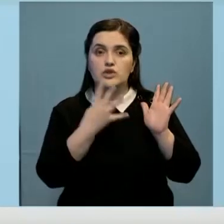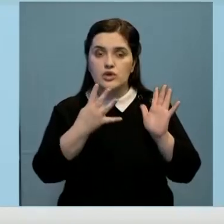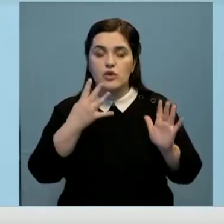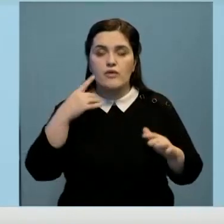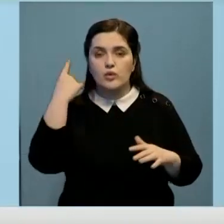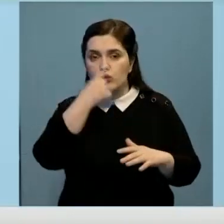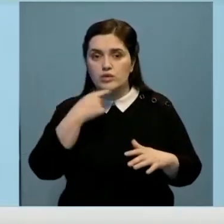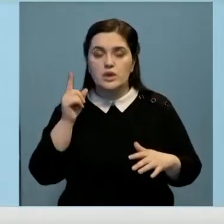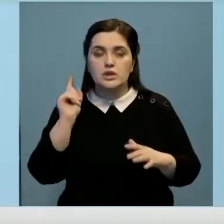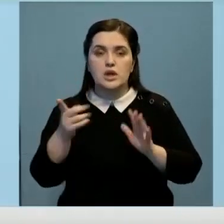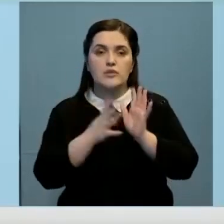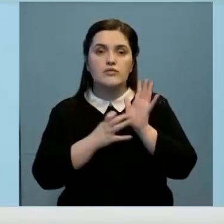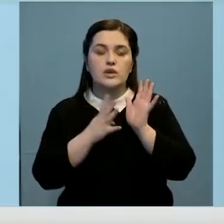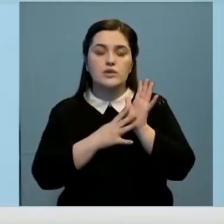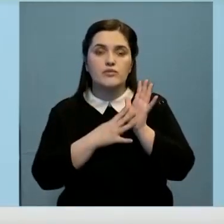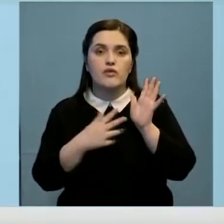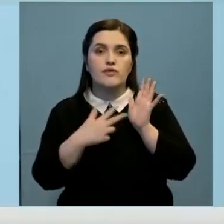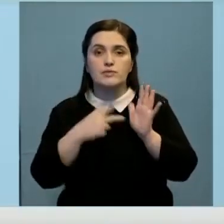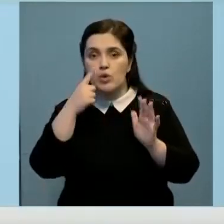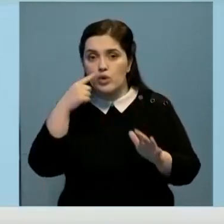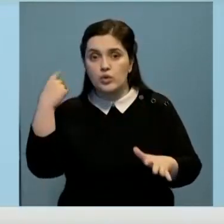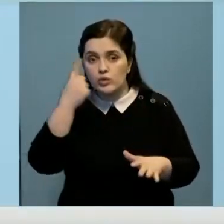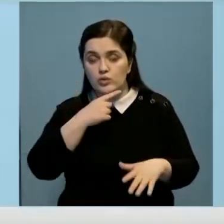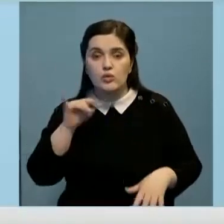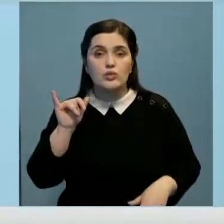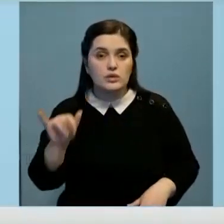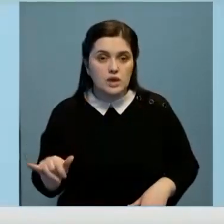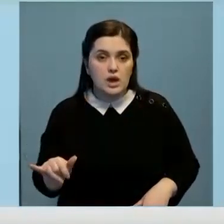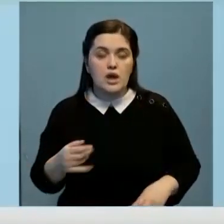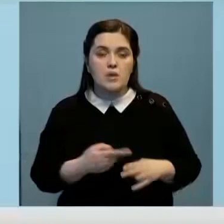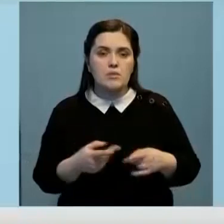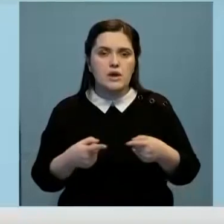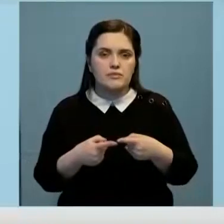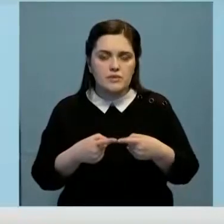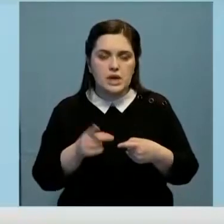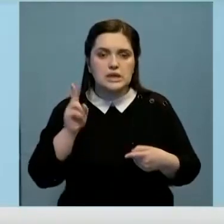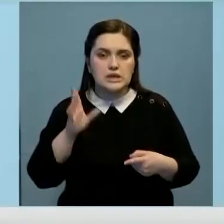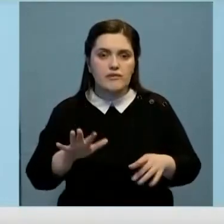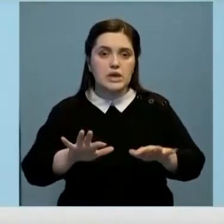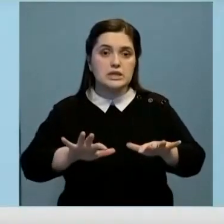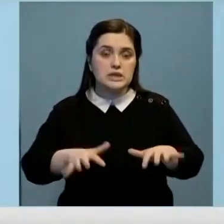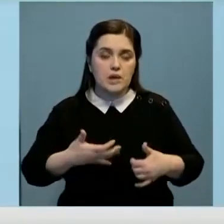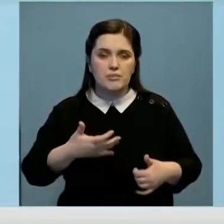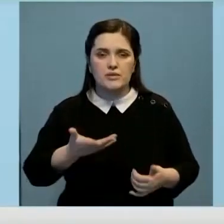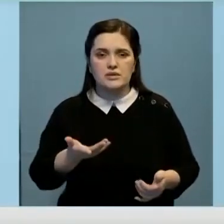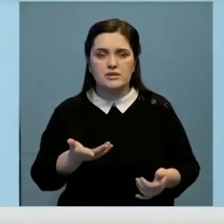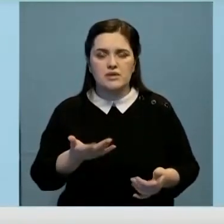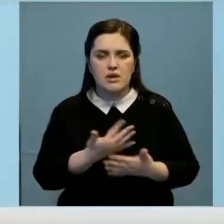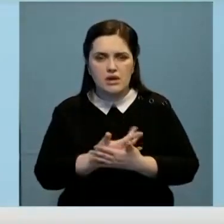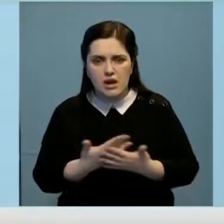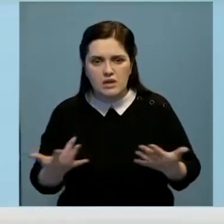1994 и 1998 года рождения, у которых в арендуемой квартире изъяты наркотические